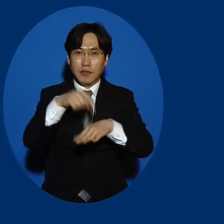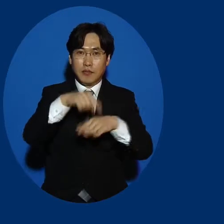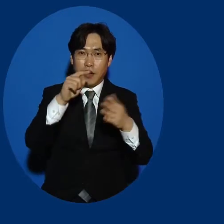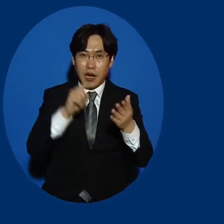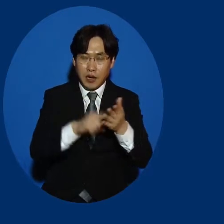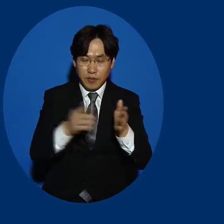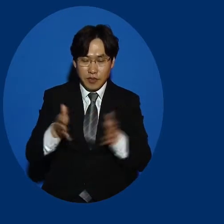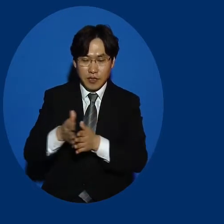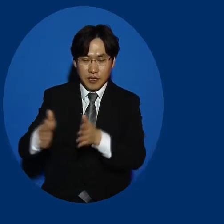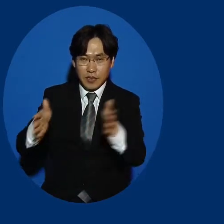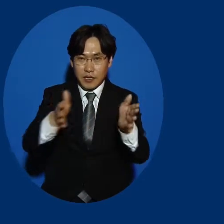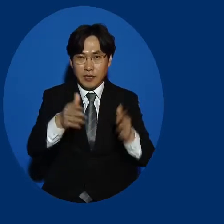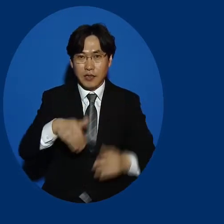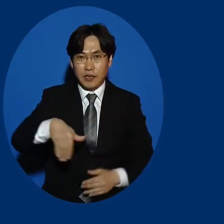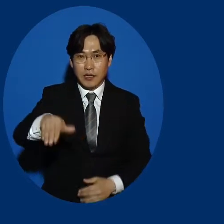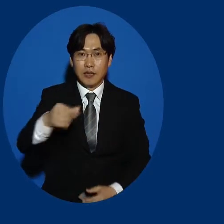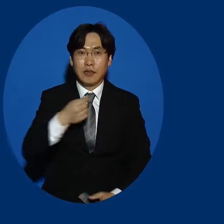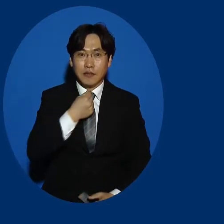길 가려네.